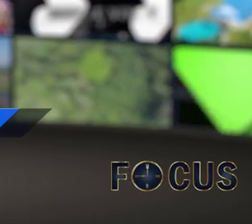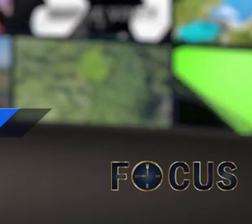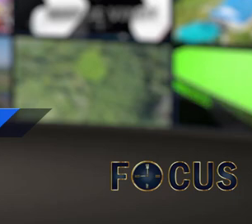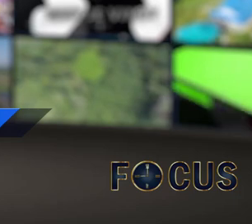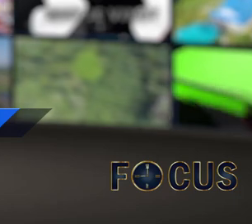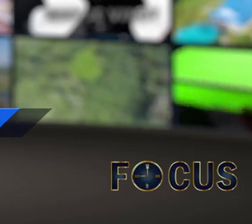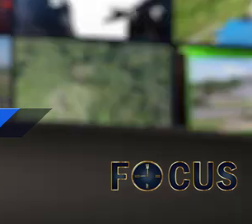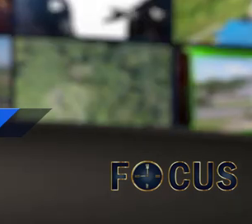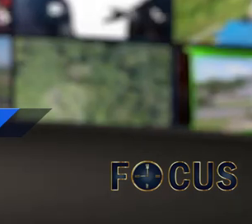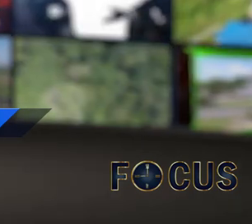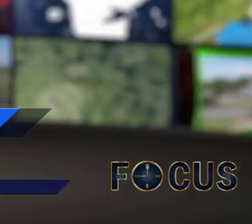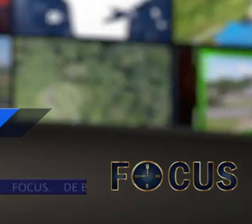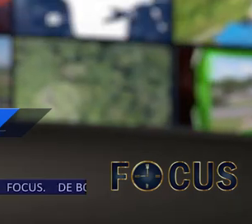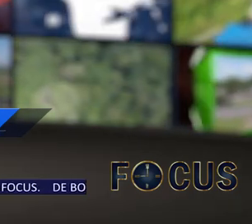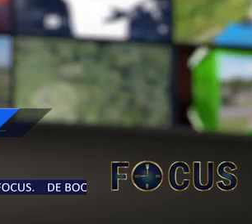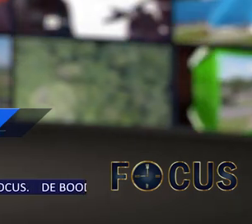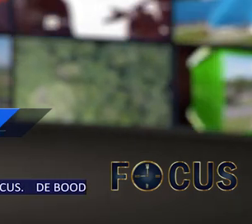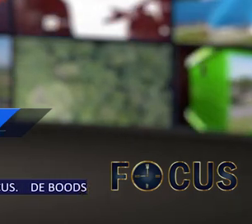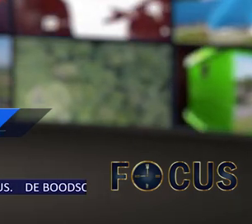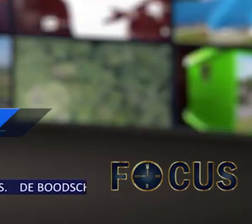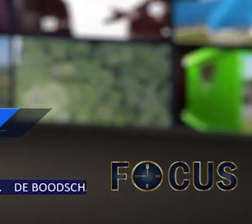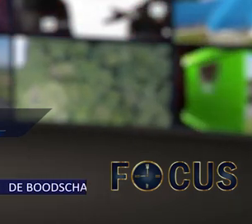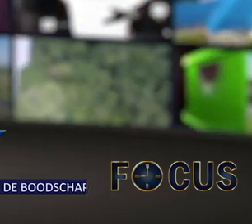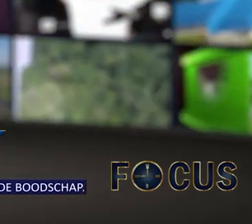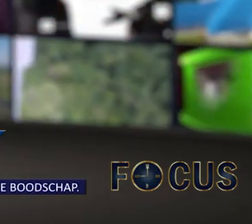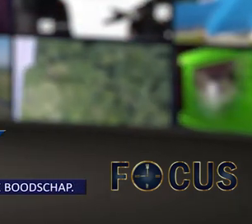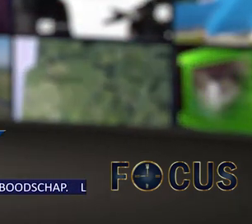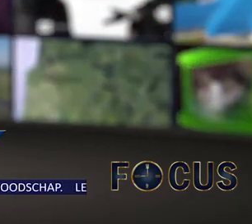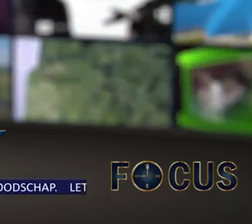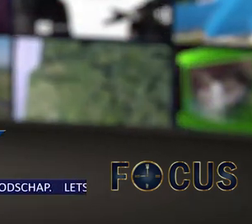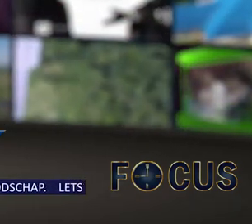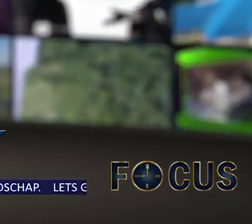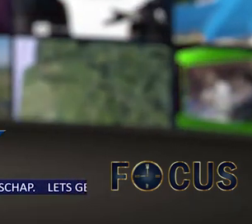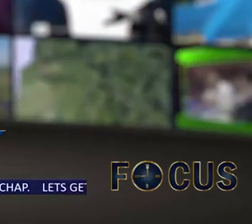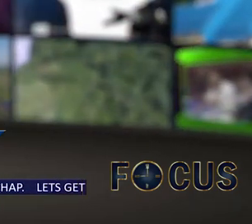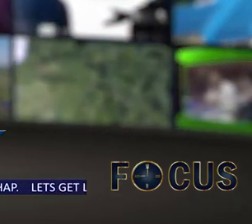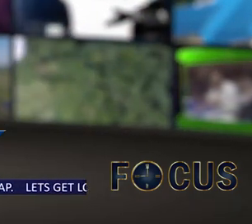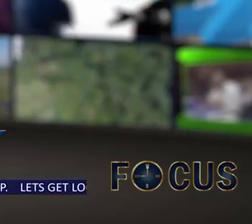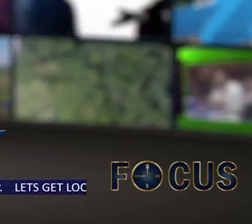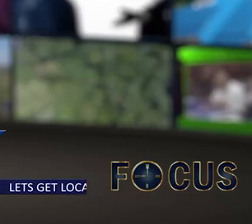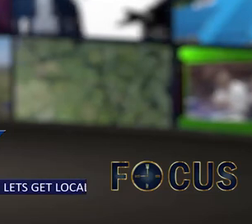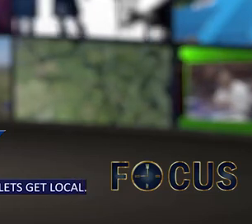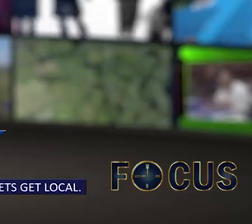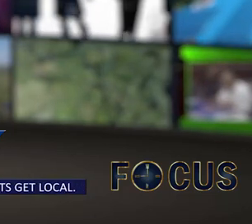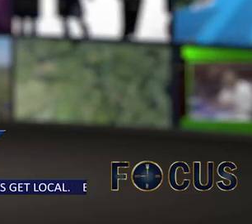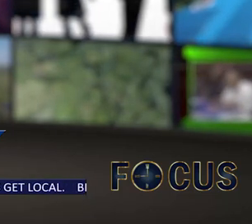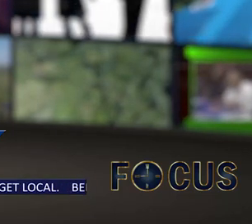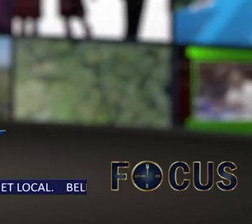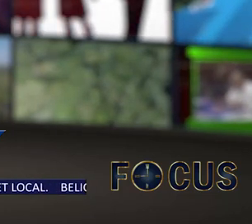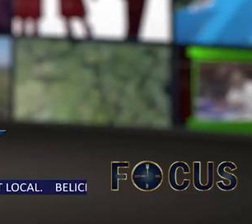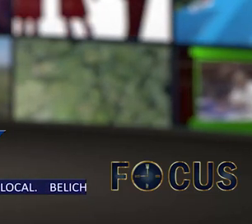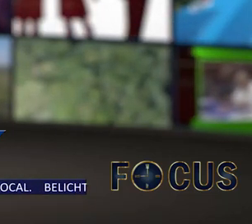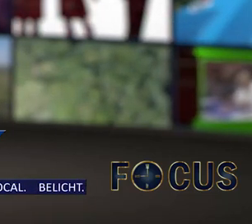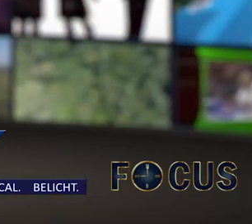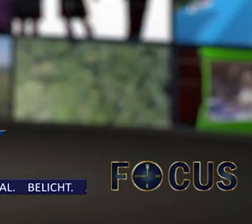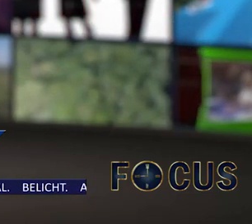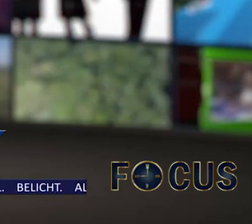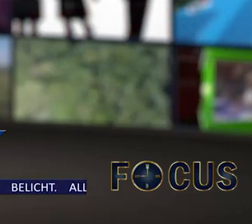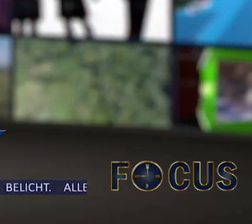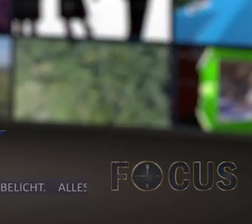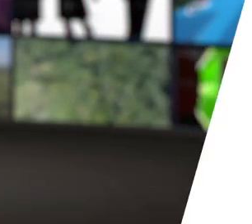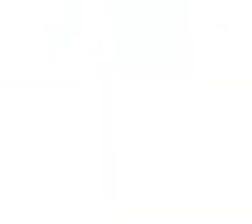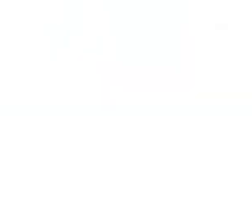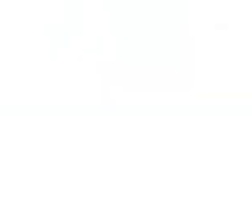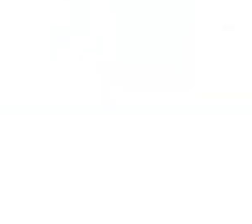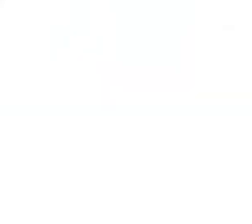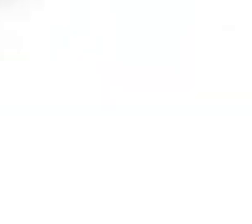Vandaag in Focus, update COVID-19 situatie in Suriname en nieuwe maatregelen COVID-19 moeten infecties doen